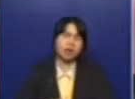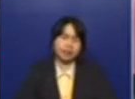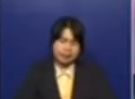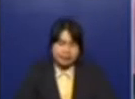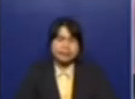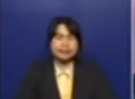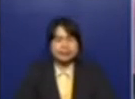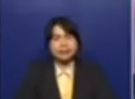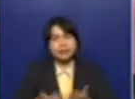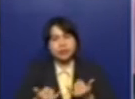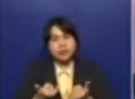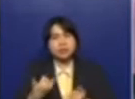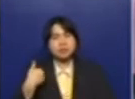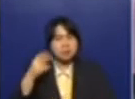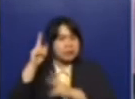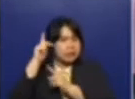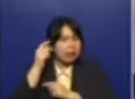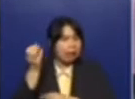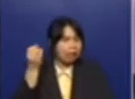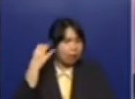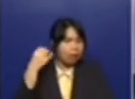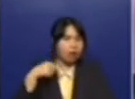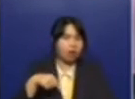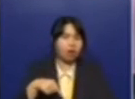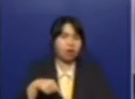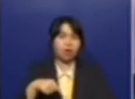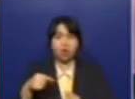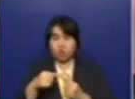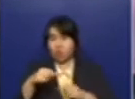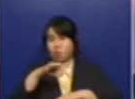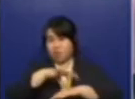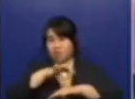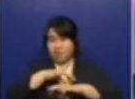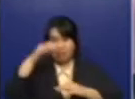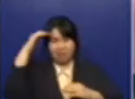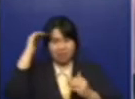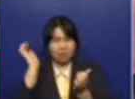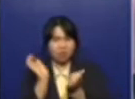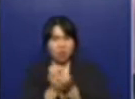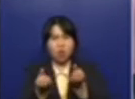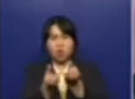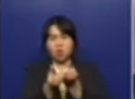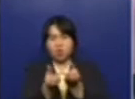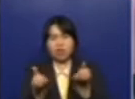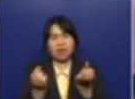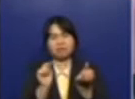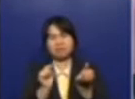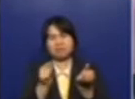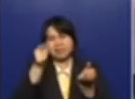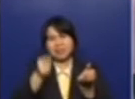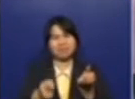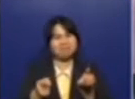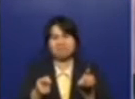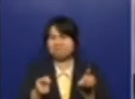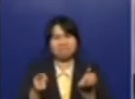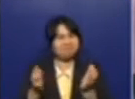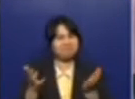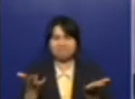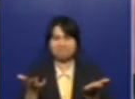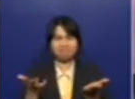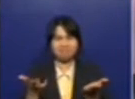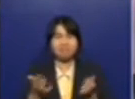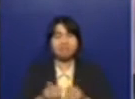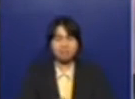คือเมื่อมีเรื่องอย่างนี้เกิดขึ้นการแต่งตั้งโยกย้ายในระบบคุณธรรมนั้นจึงไม่มีแต่อย่างใด